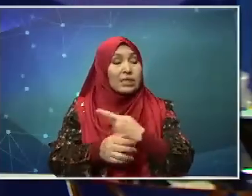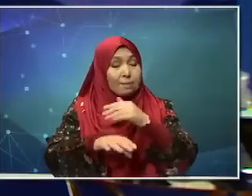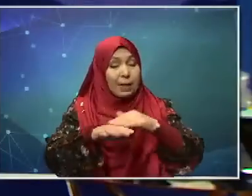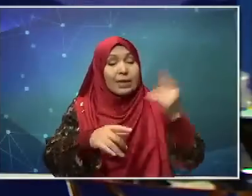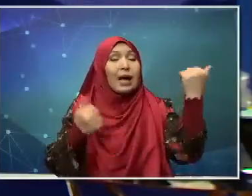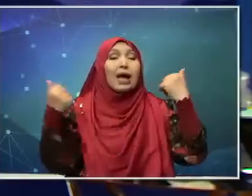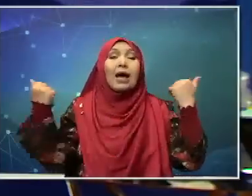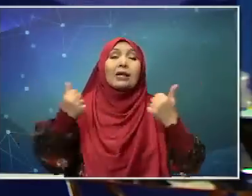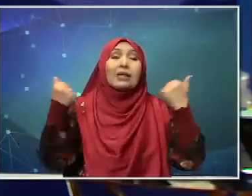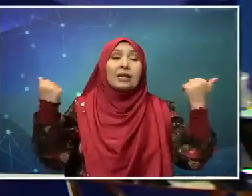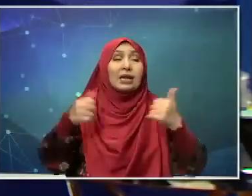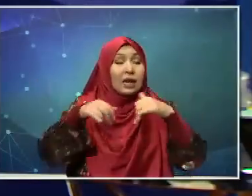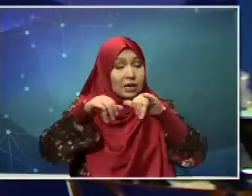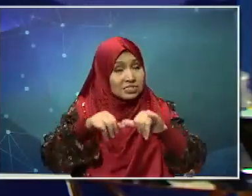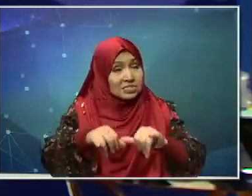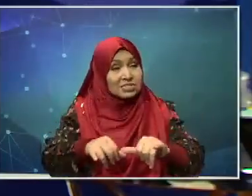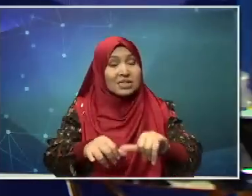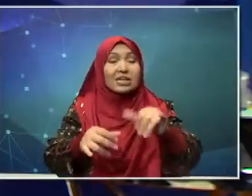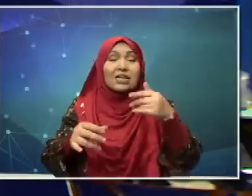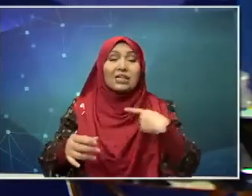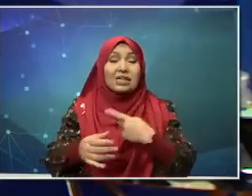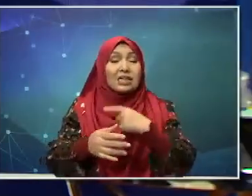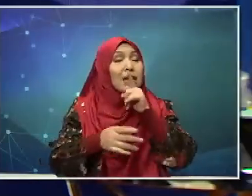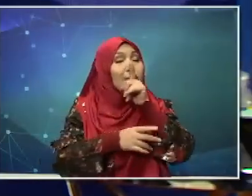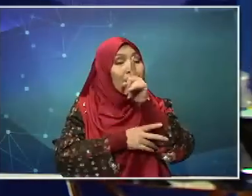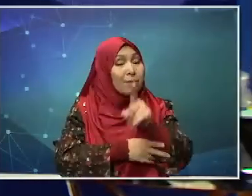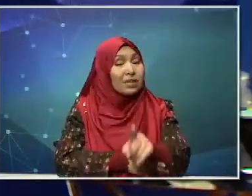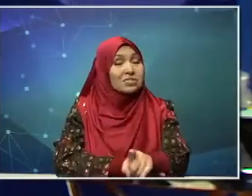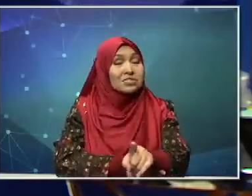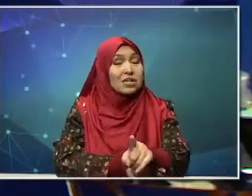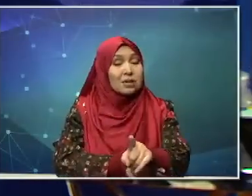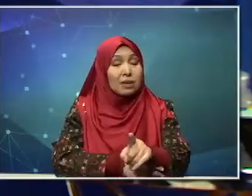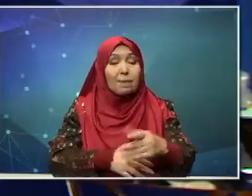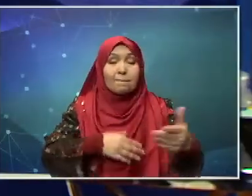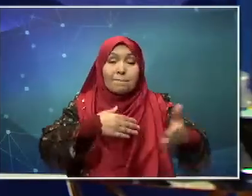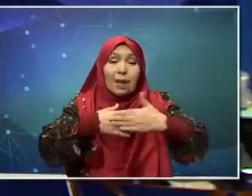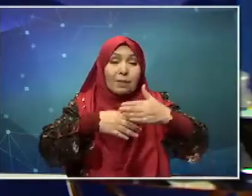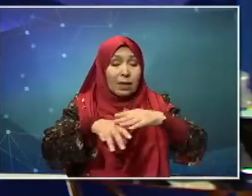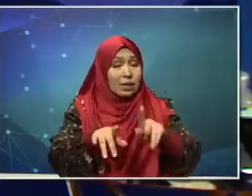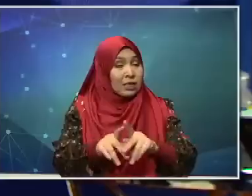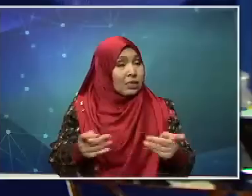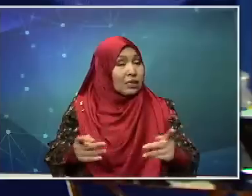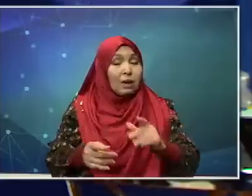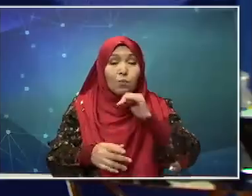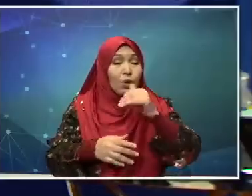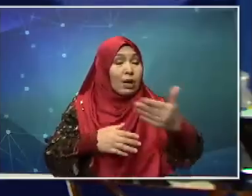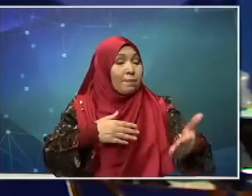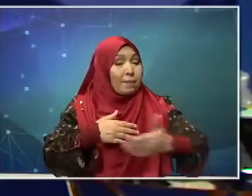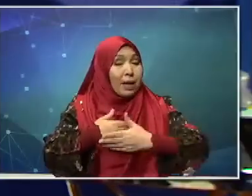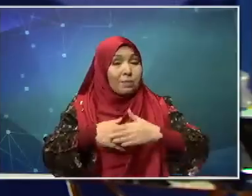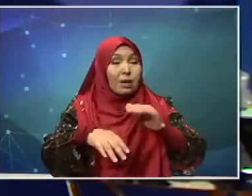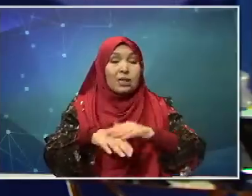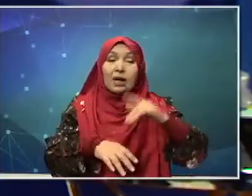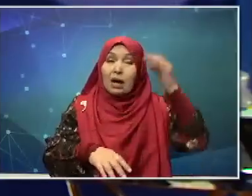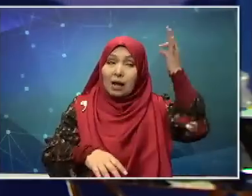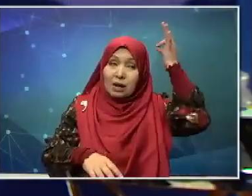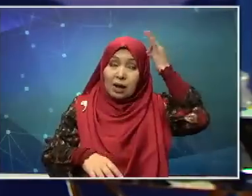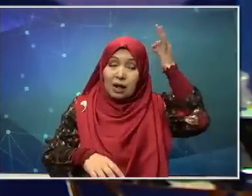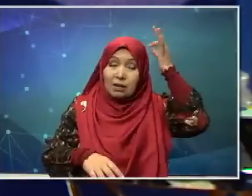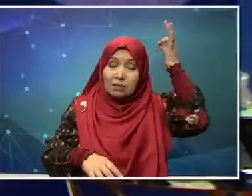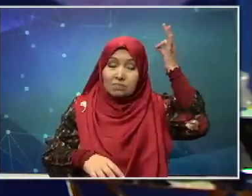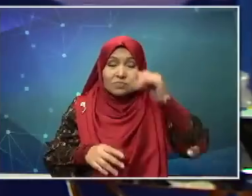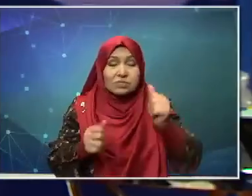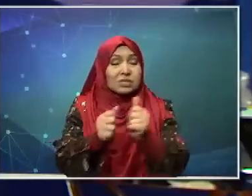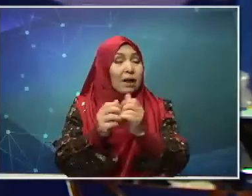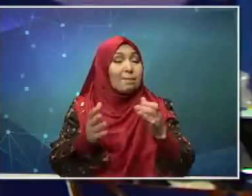hari raya ini masih lagi kita enak memastikan berpegang pada kitab bukannya berpegang kepada akal kita tanpa